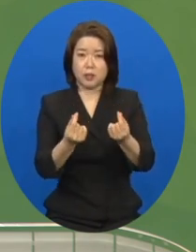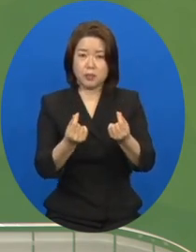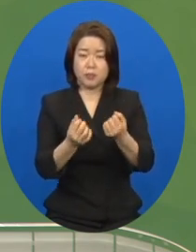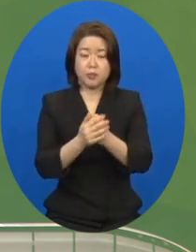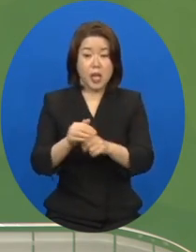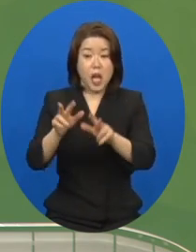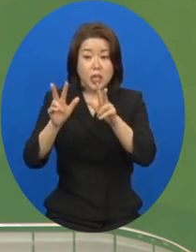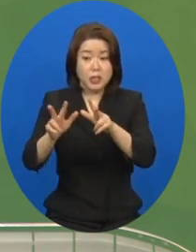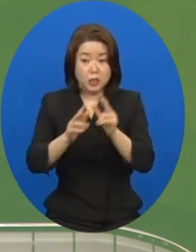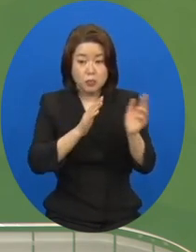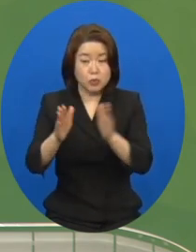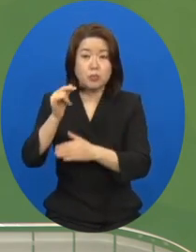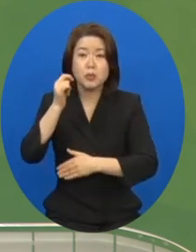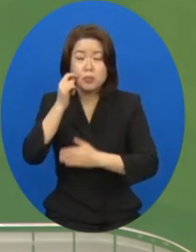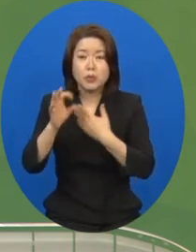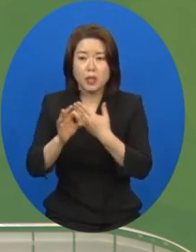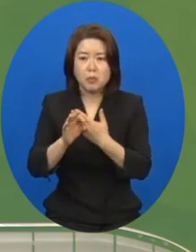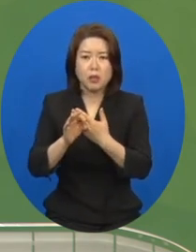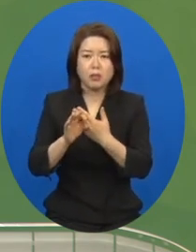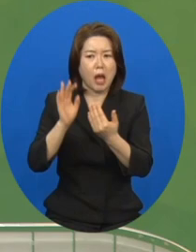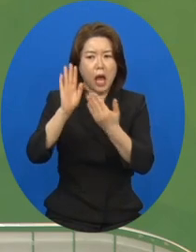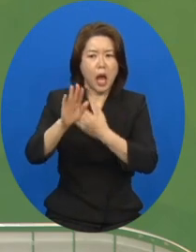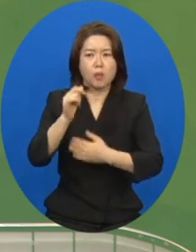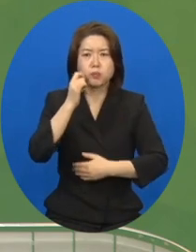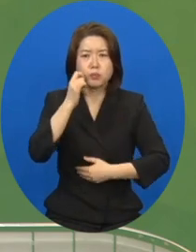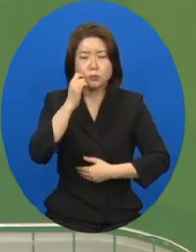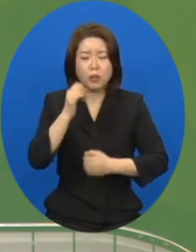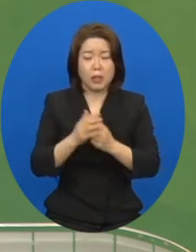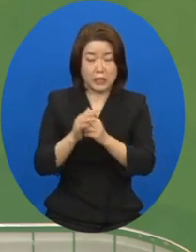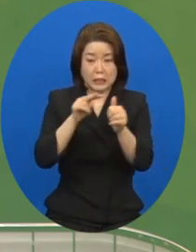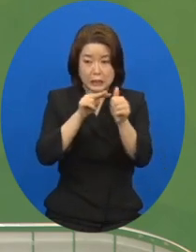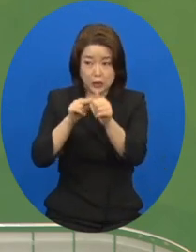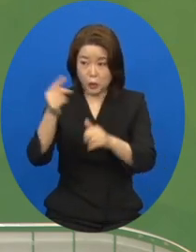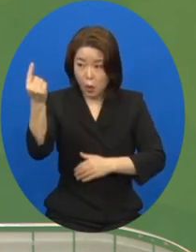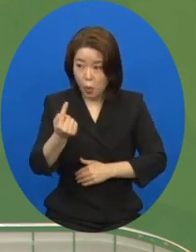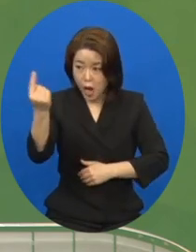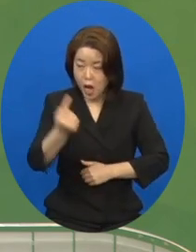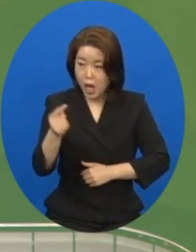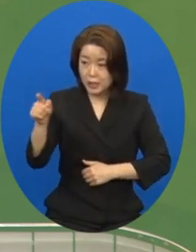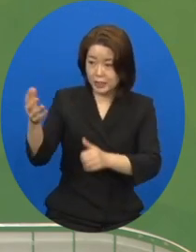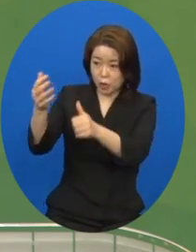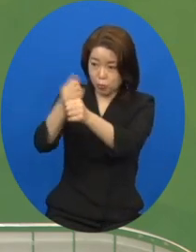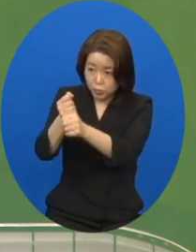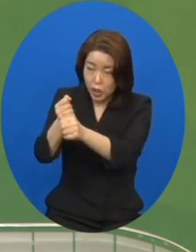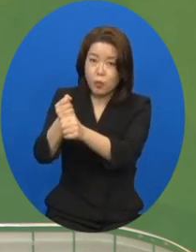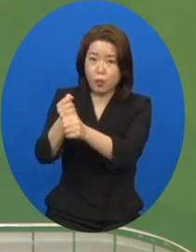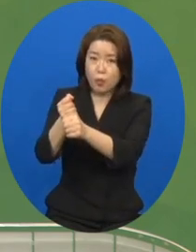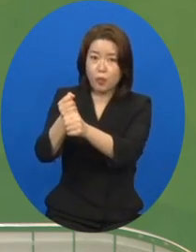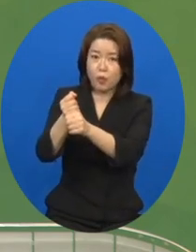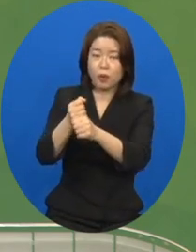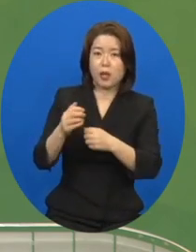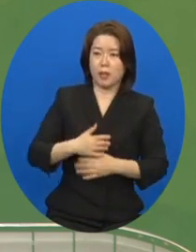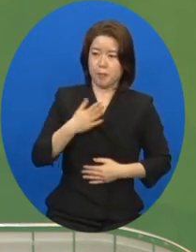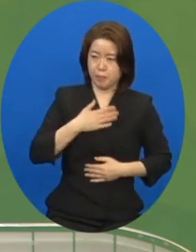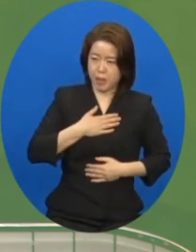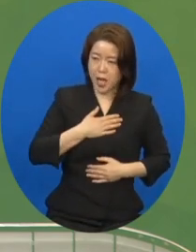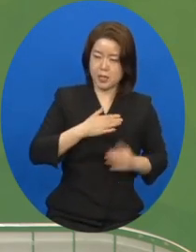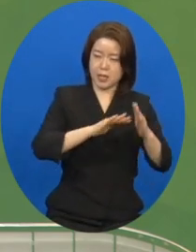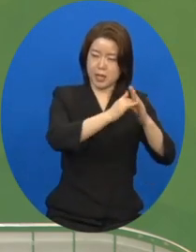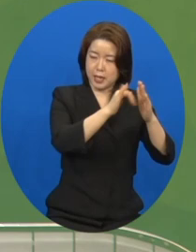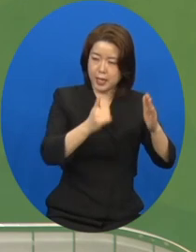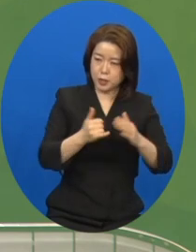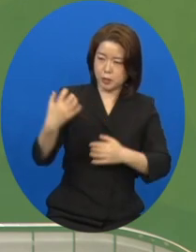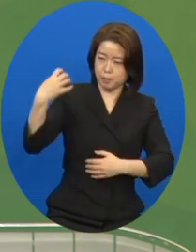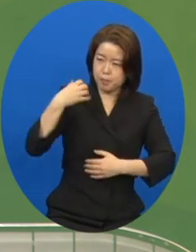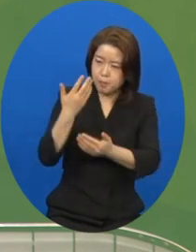지금 준비 못하면 끝이에요. 정탐꾼이 왔을 때 그때 그들을 붙잡고 나와 우리 가족을